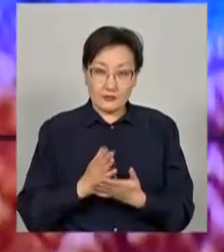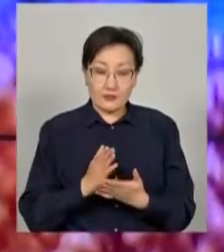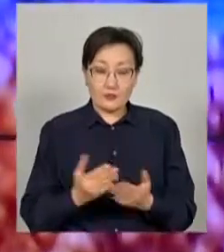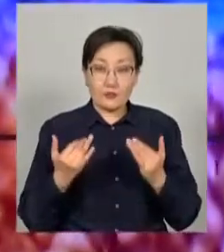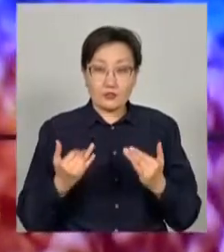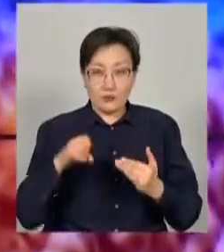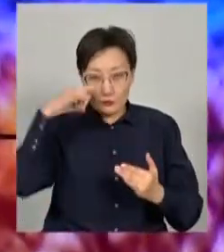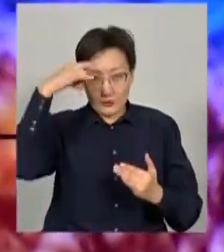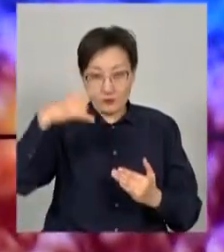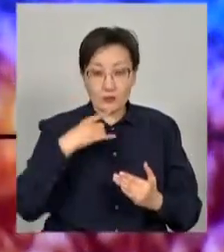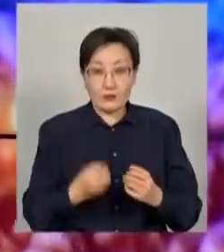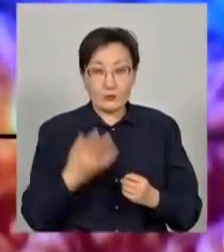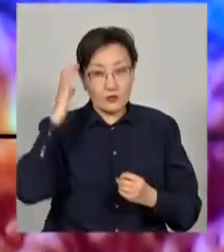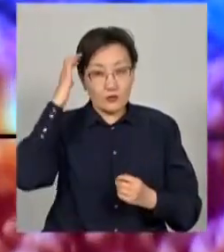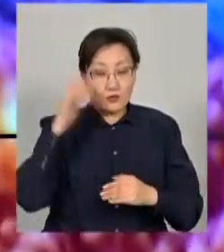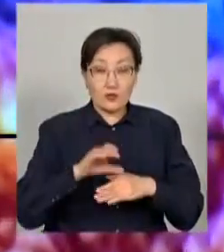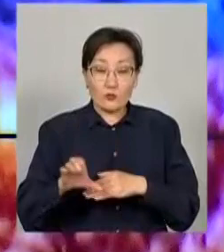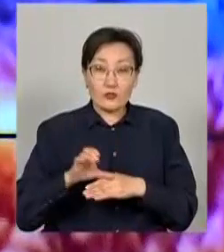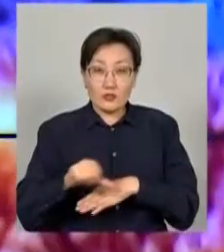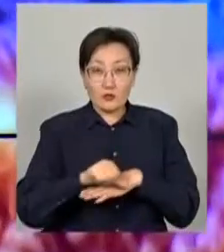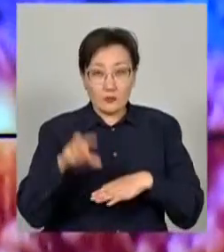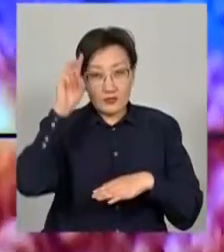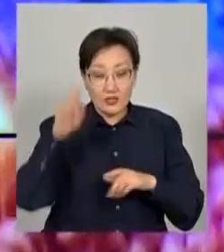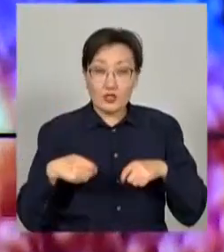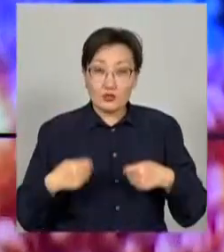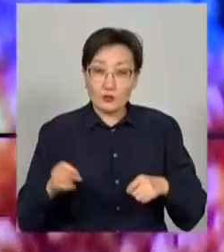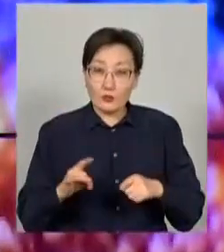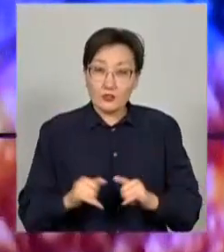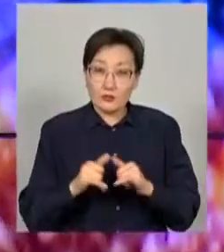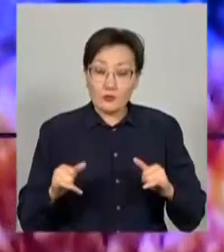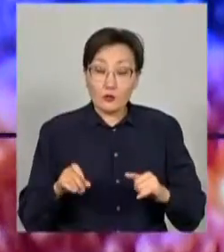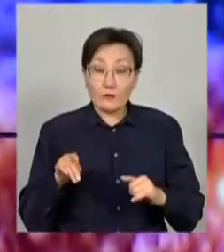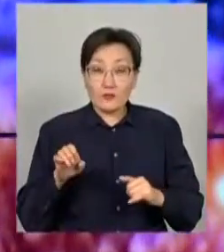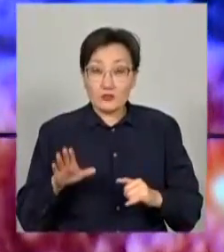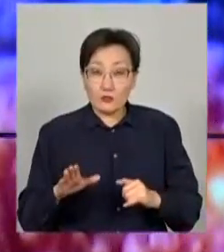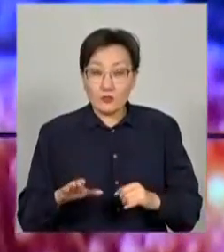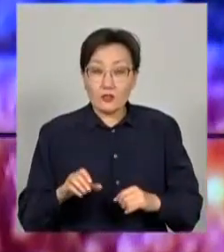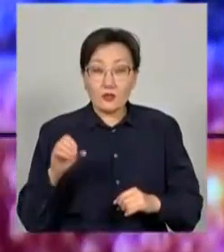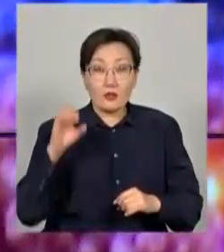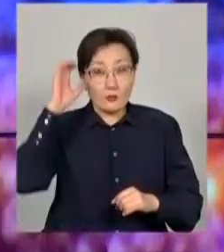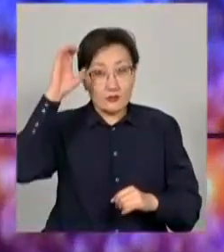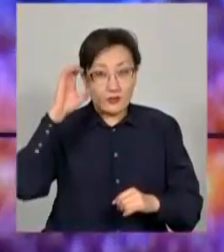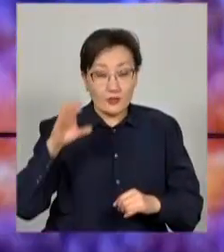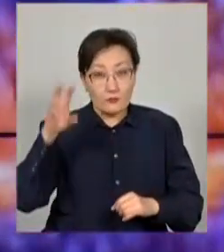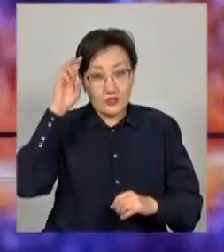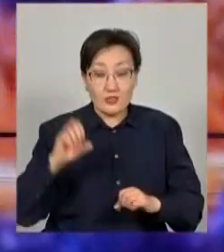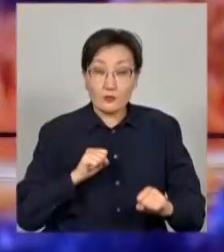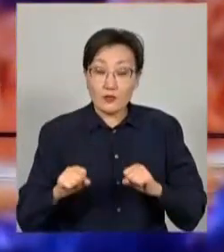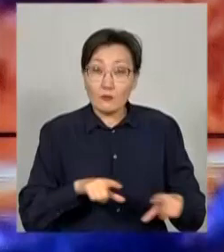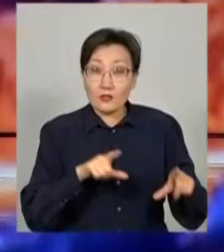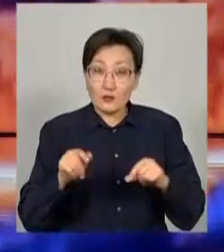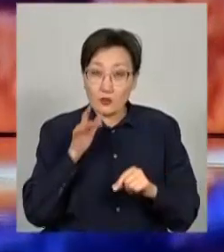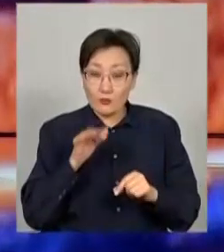Енді елімізде мұнай өнімдерін шетелге сату көлемі артпақ. Президент Қасым Жомарт Тоқаев Ташкентке мемлекеттік сапарымен барған